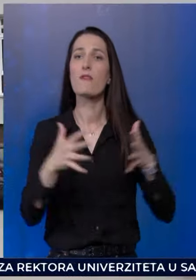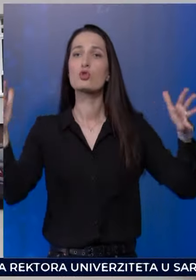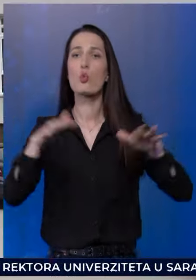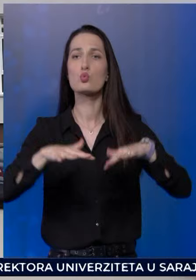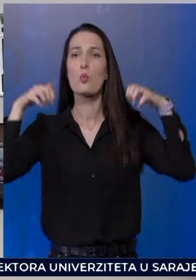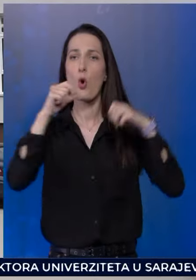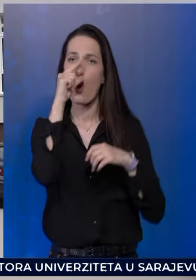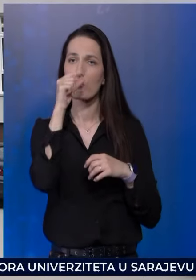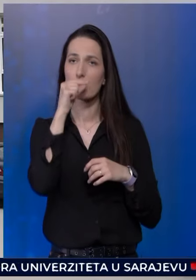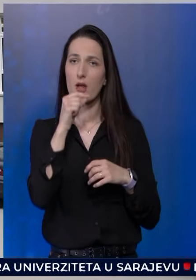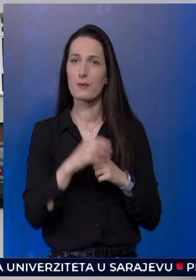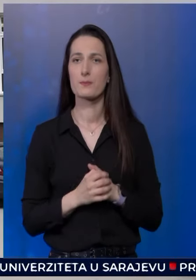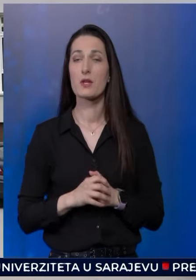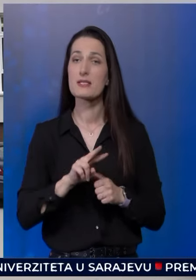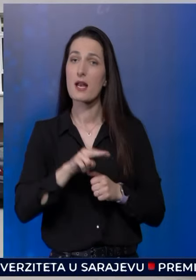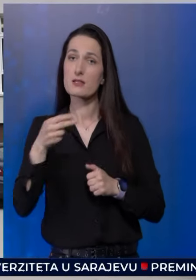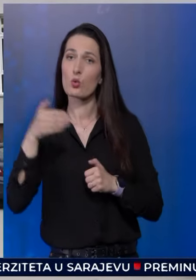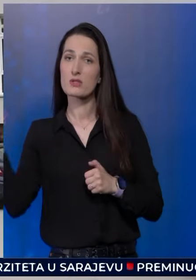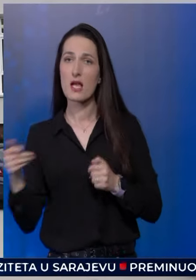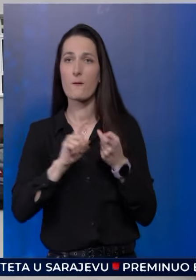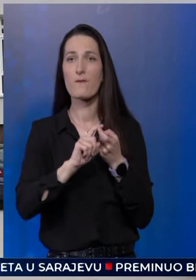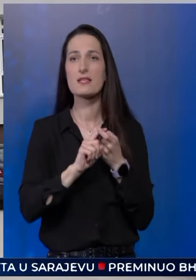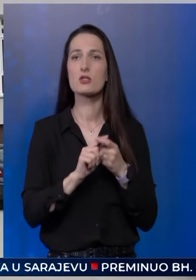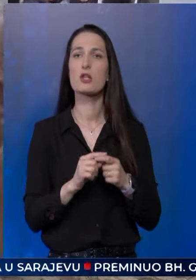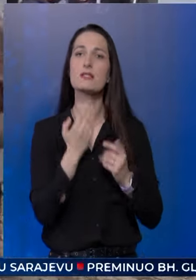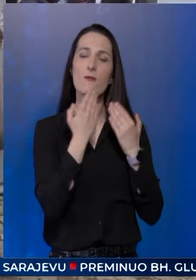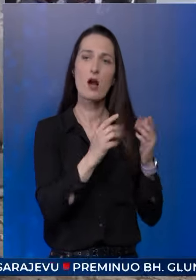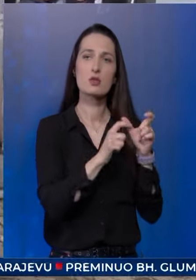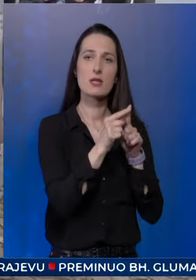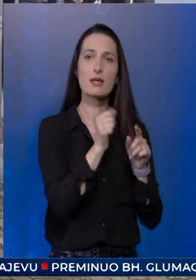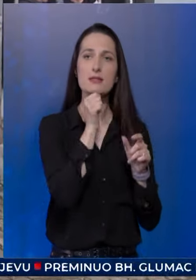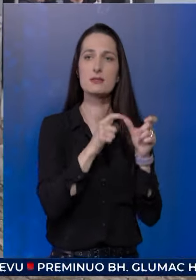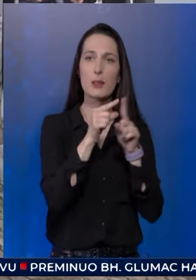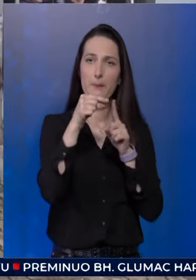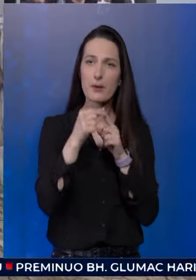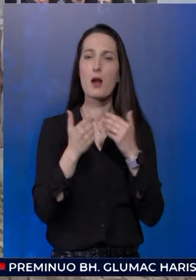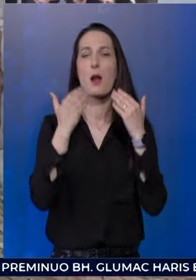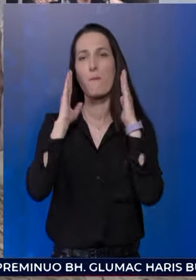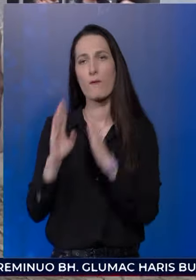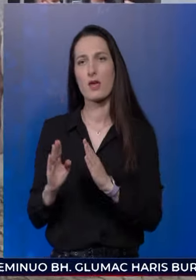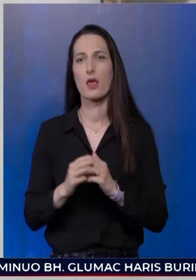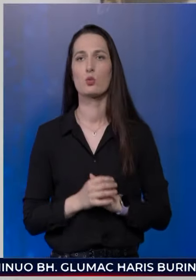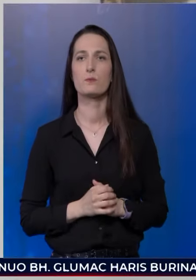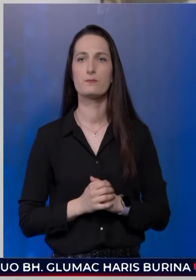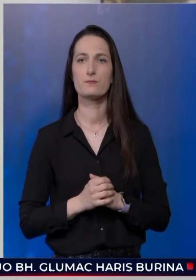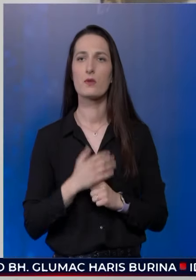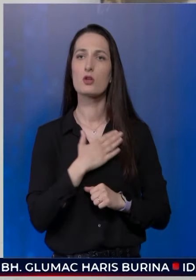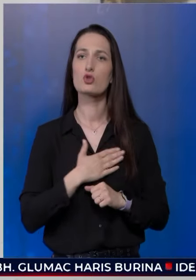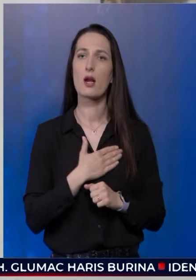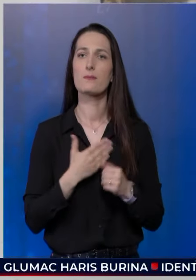većinu u Skupštini općine. Sa druge strane, Fejzić se zahvalio SDA i SDP-u na povjerenju. Želim